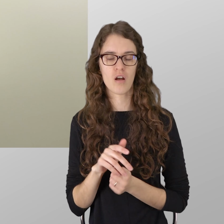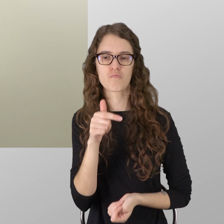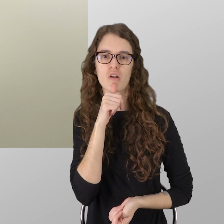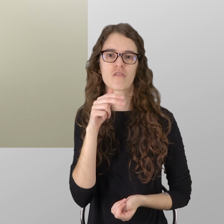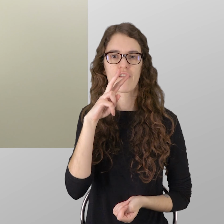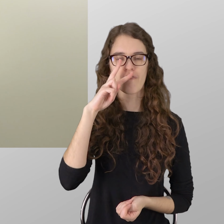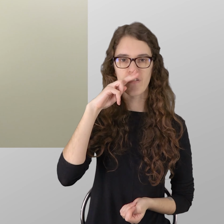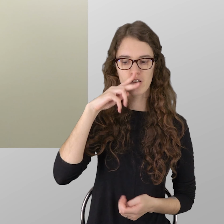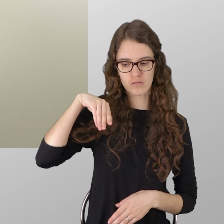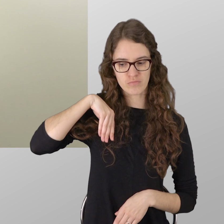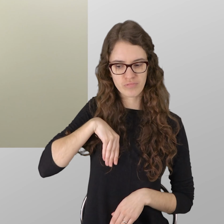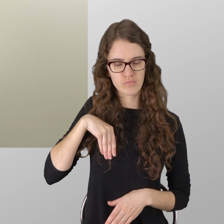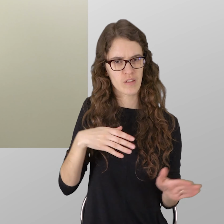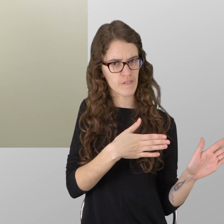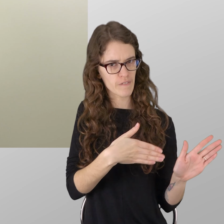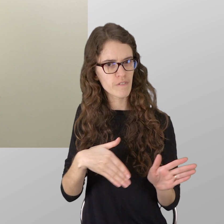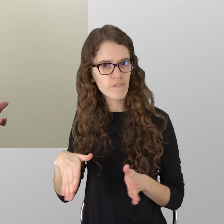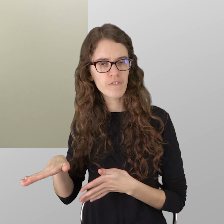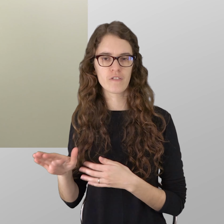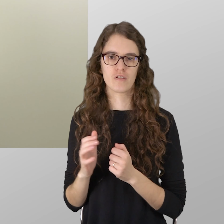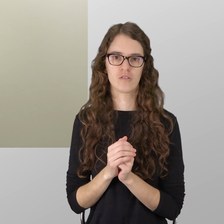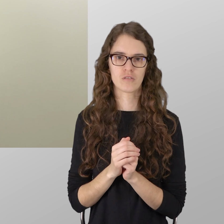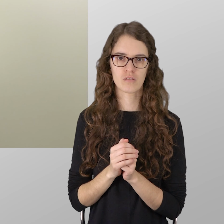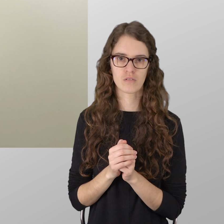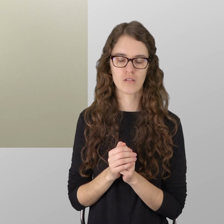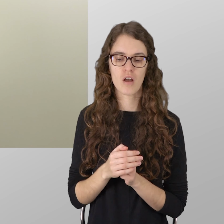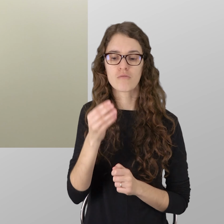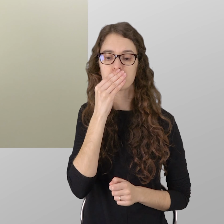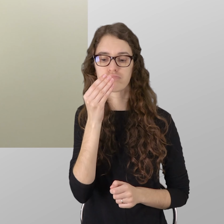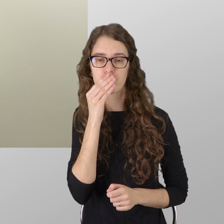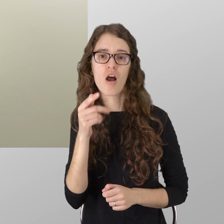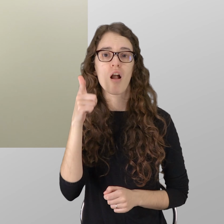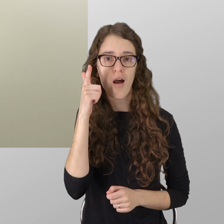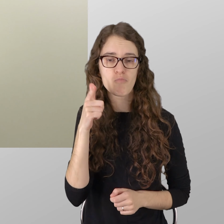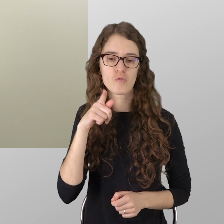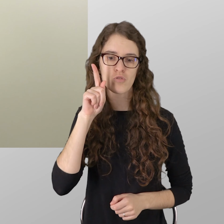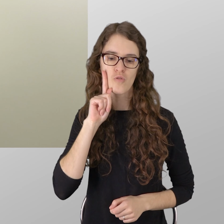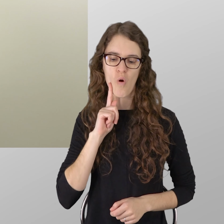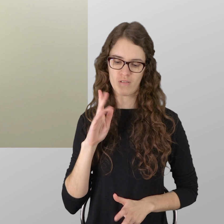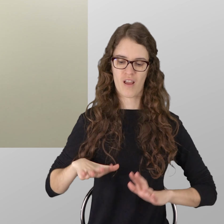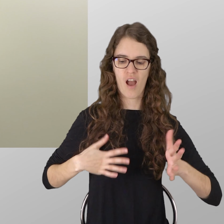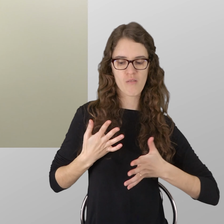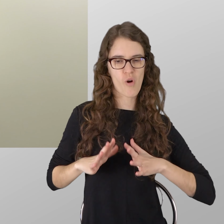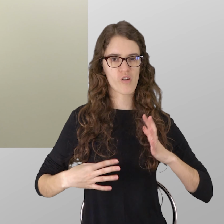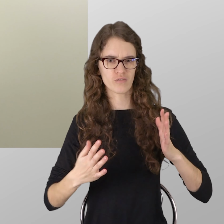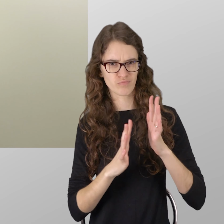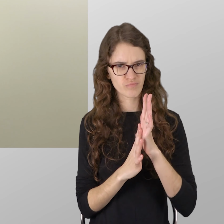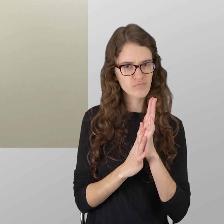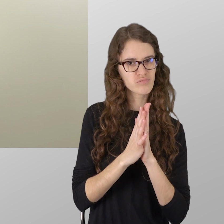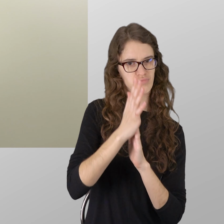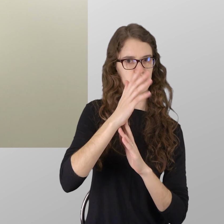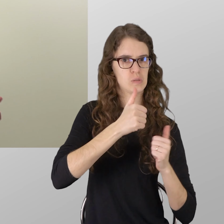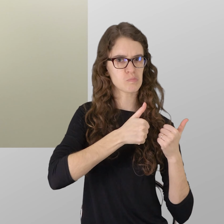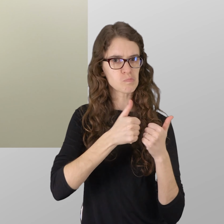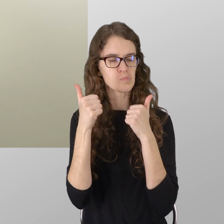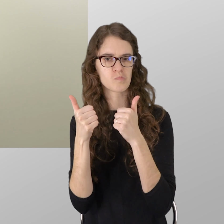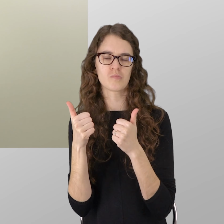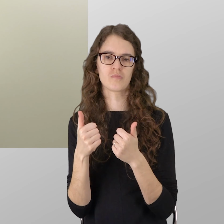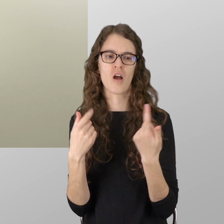medikamentų, jie valgo norėdami gauti geresnių emocijų, maloniosnių emocijų, kiti žaidžia